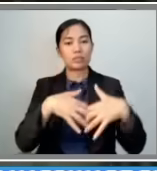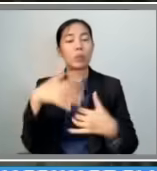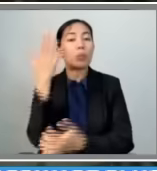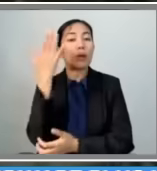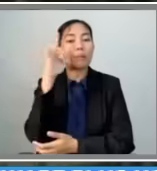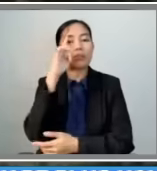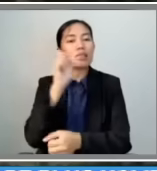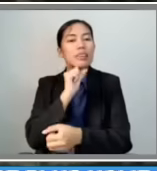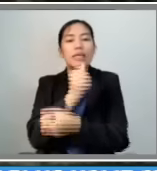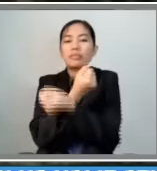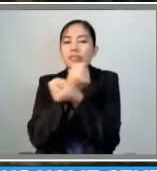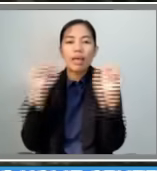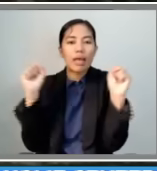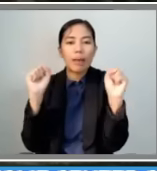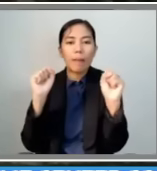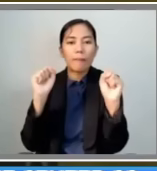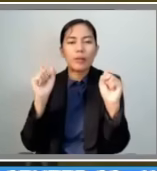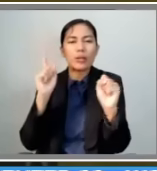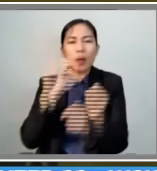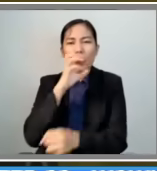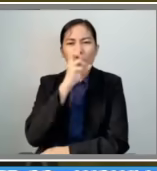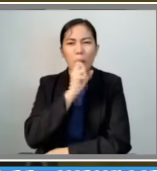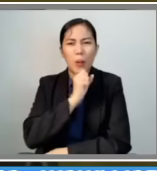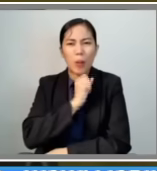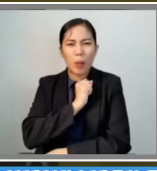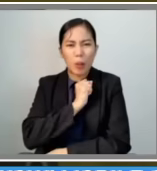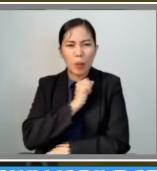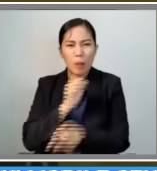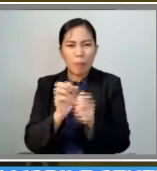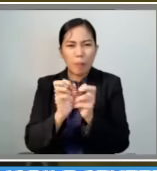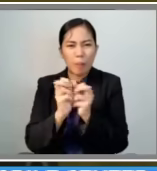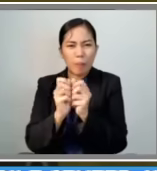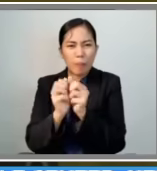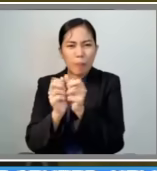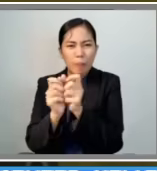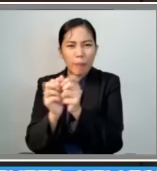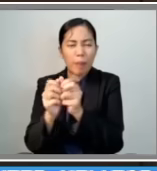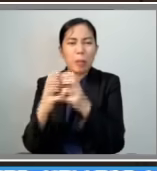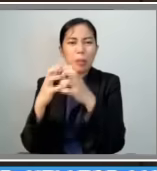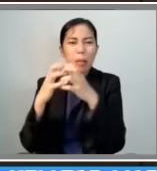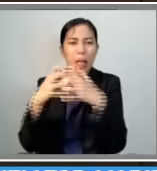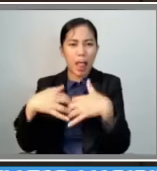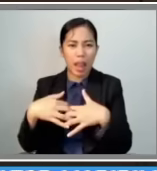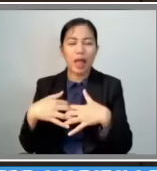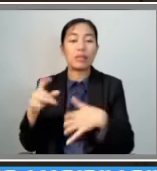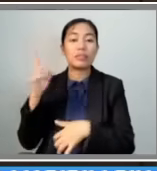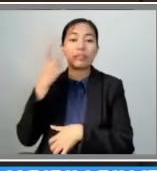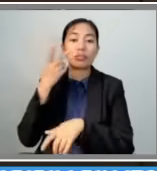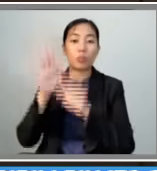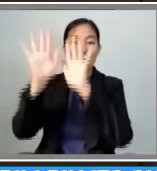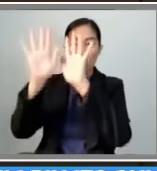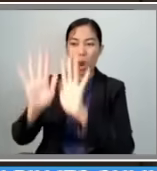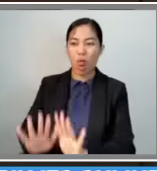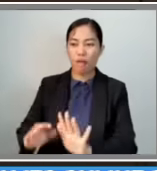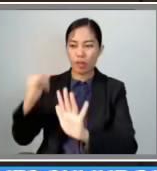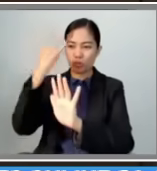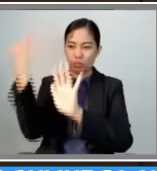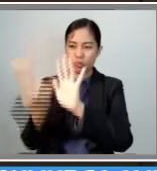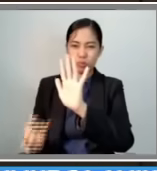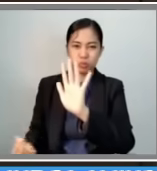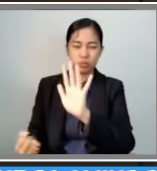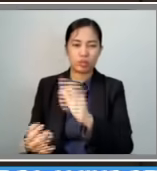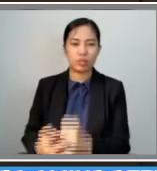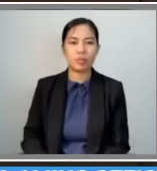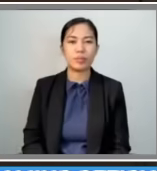na pinepeste na ng anay. May crack din ang ilang pader. Yung structure itself, medyo hindi na po niya